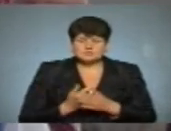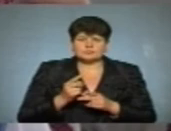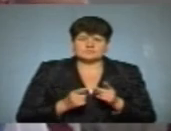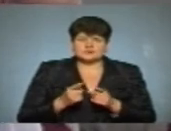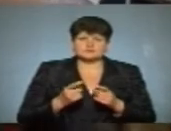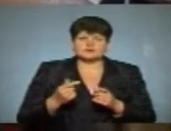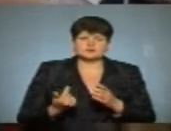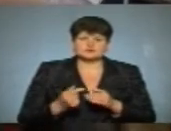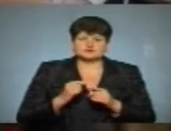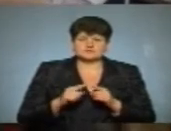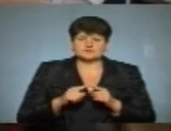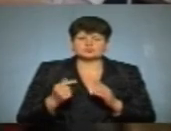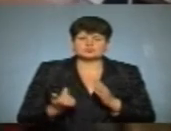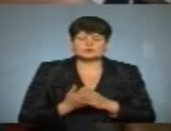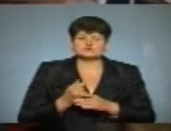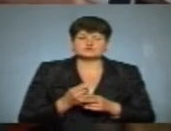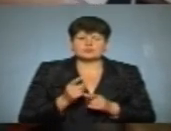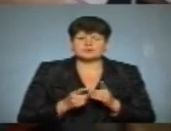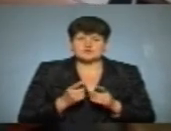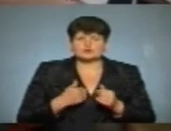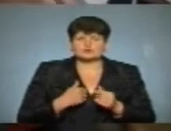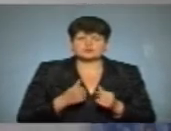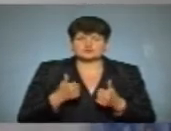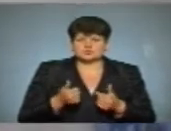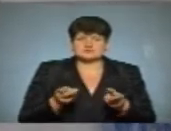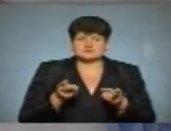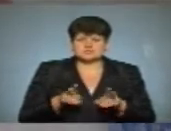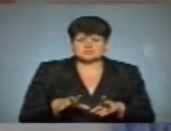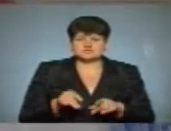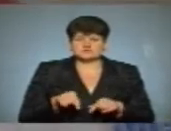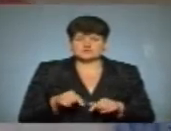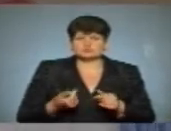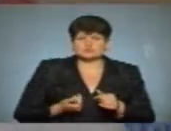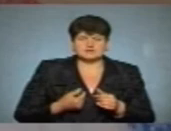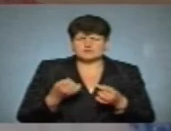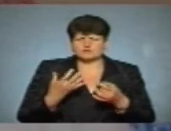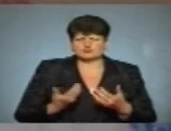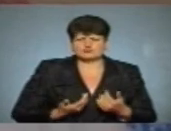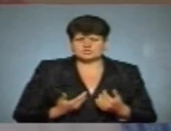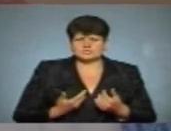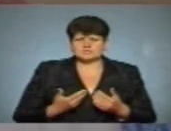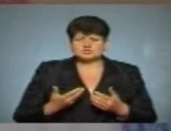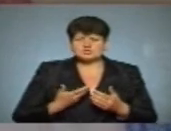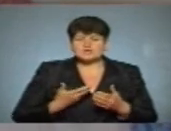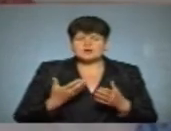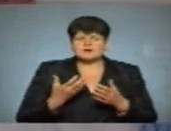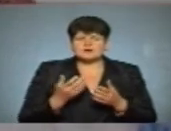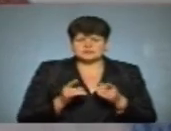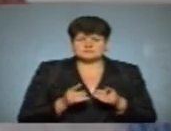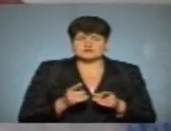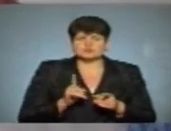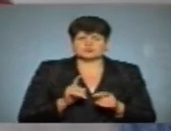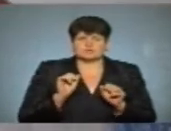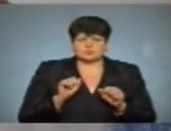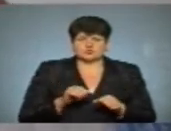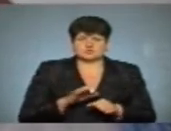все поміняється. Хочеться щось добре залишити в цьому житті, якийсь слід, не просто прожити це життя, а насправді, щоб можна